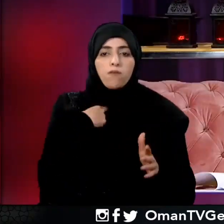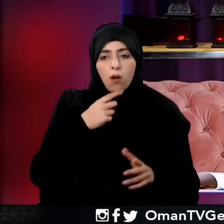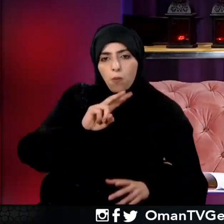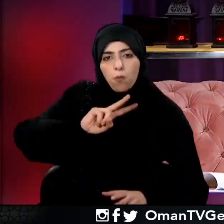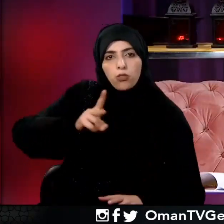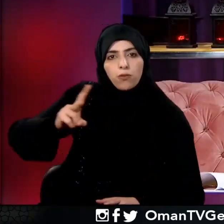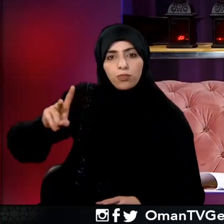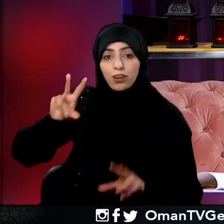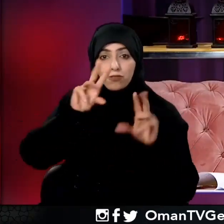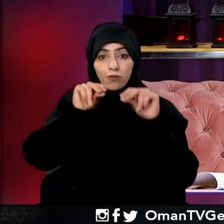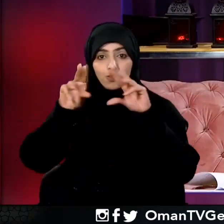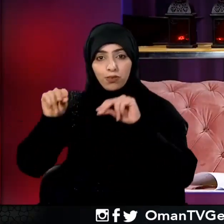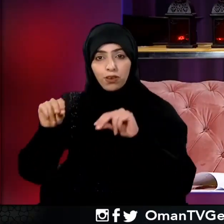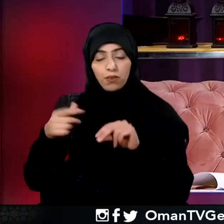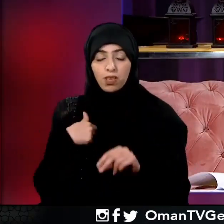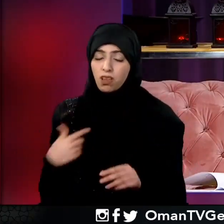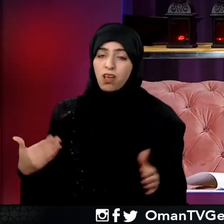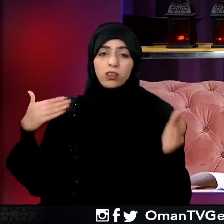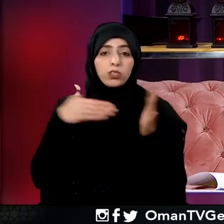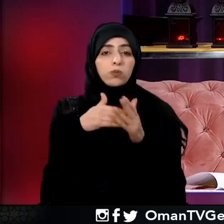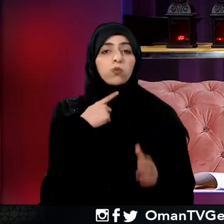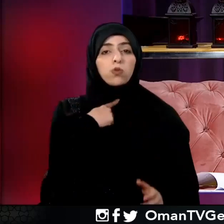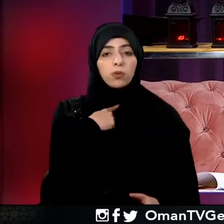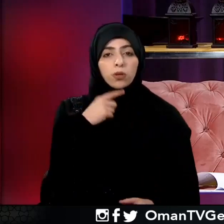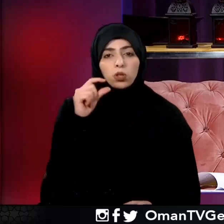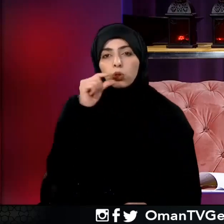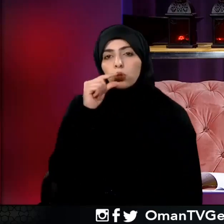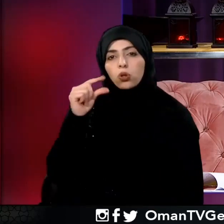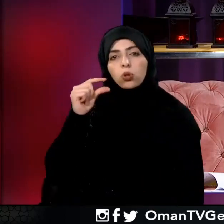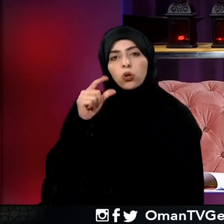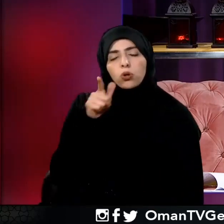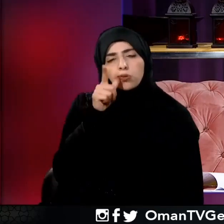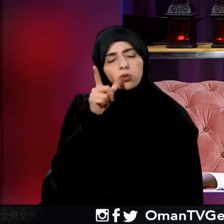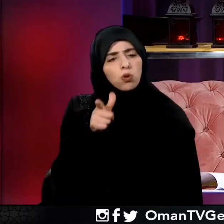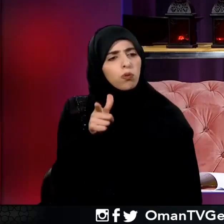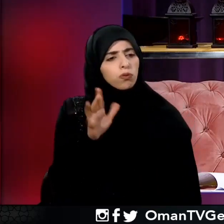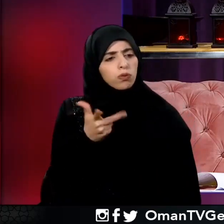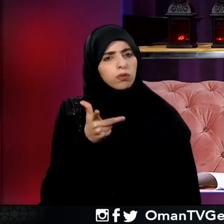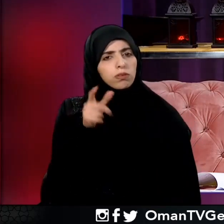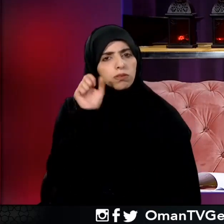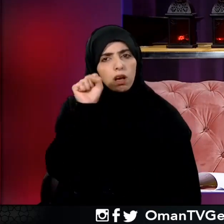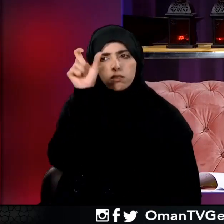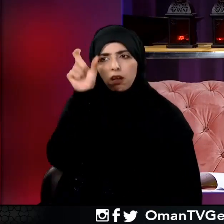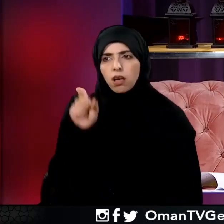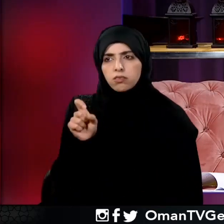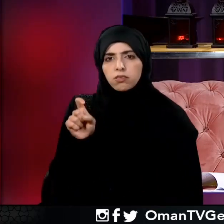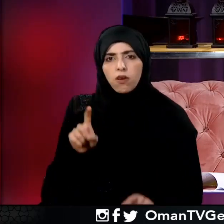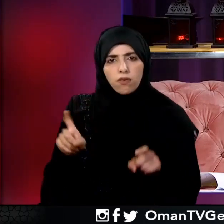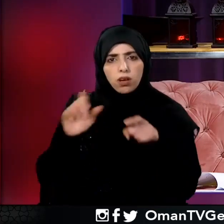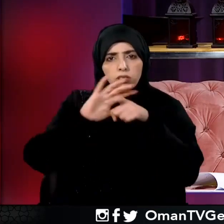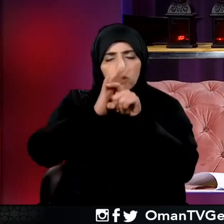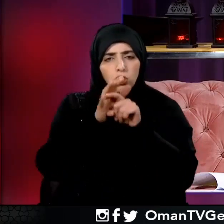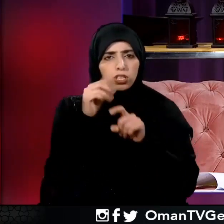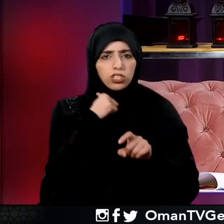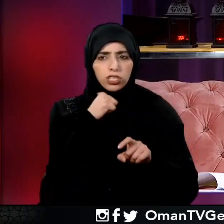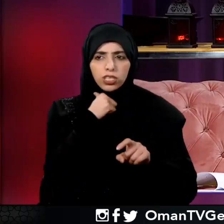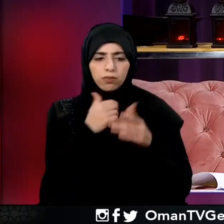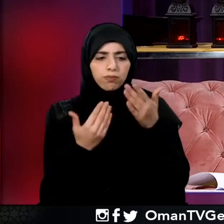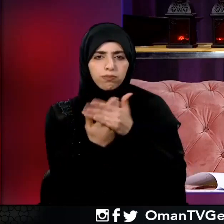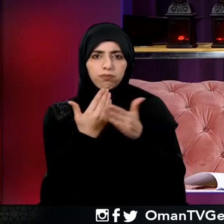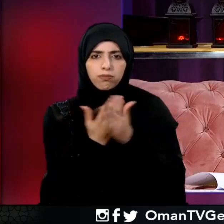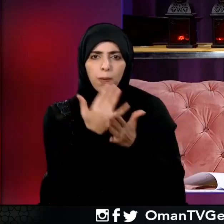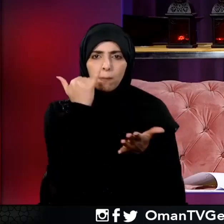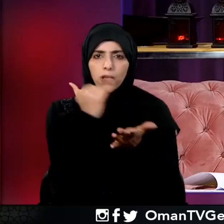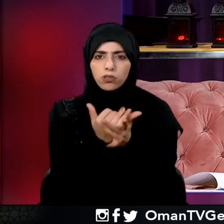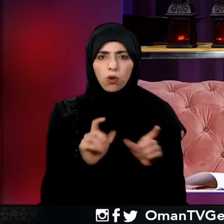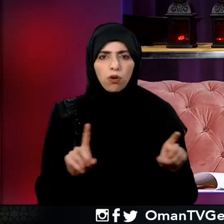مختلفة. ختاما دكتور، يعني هل اكتشفتم أعراض جديدة